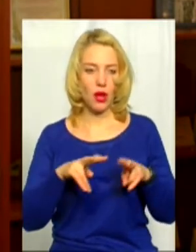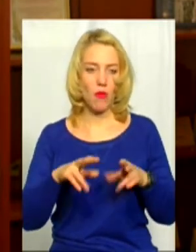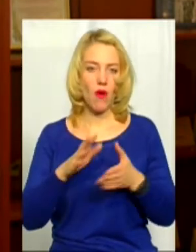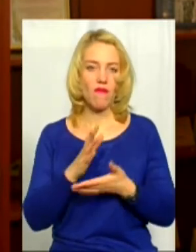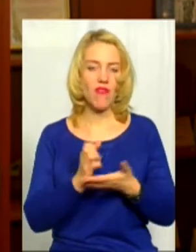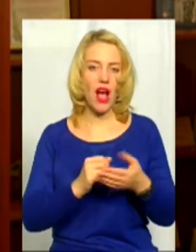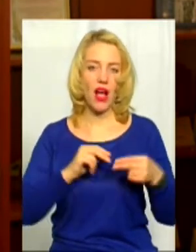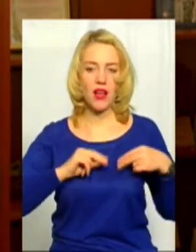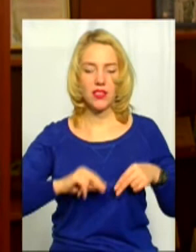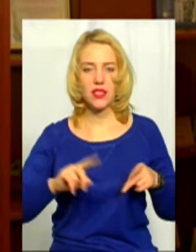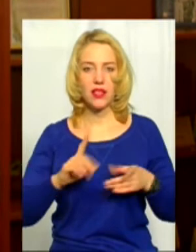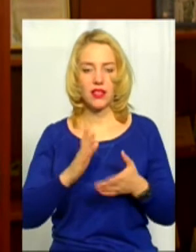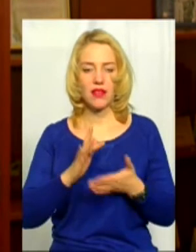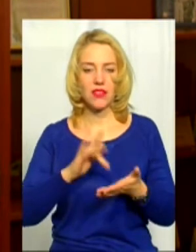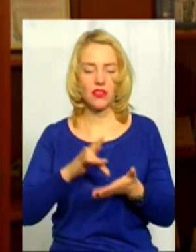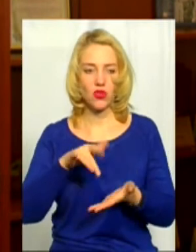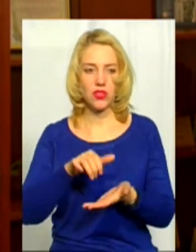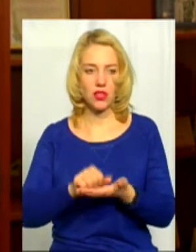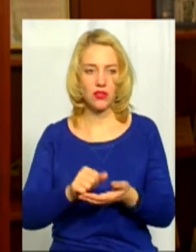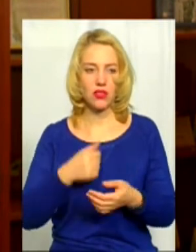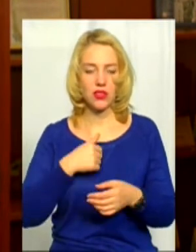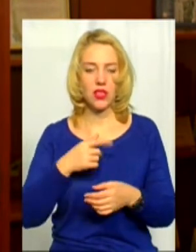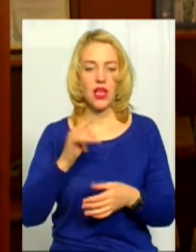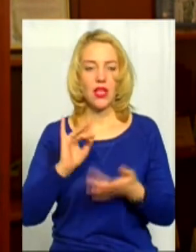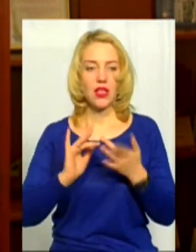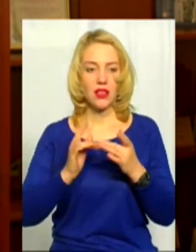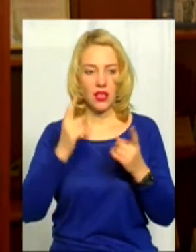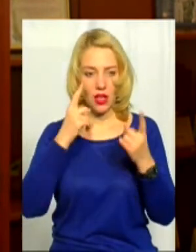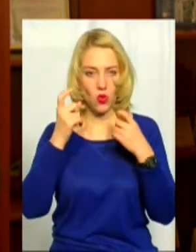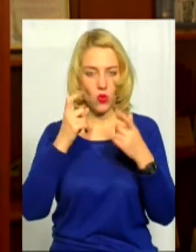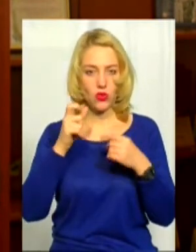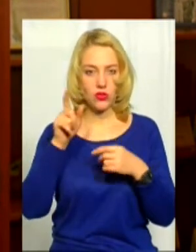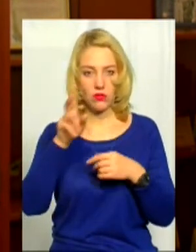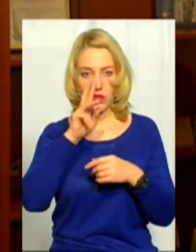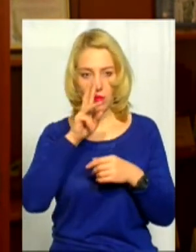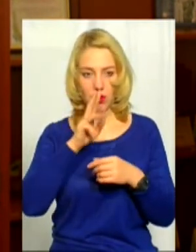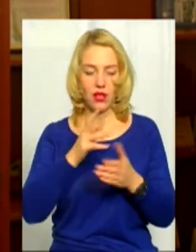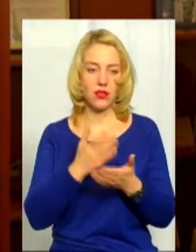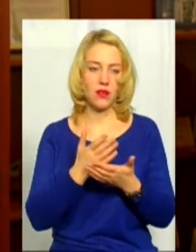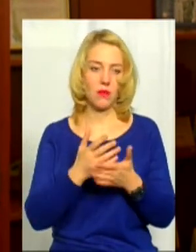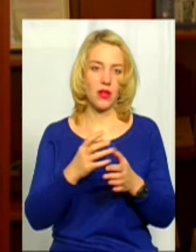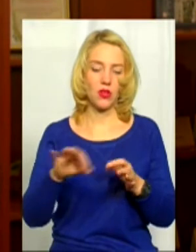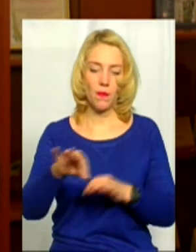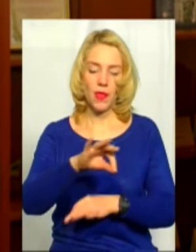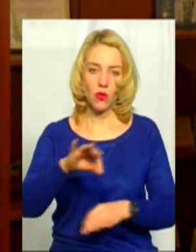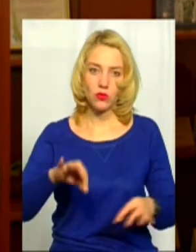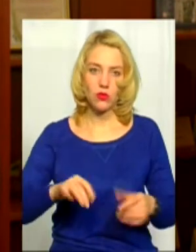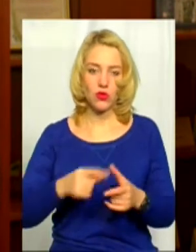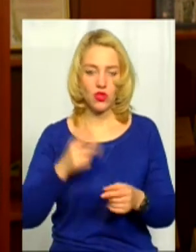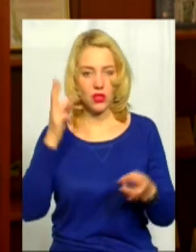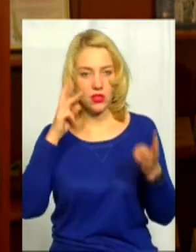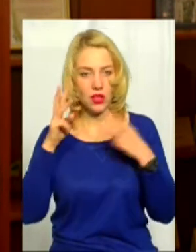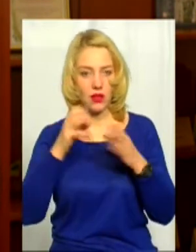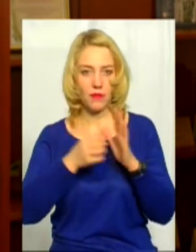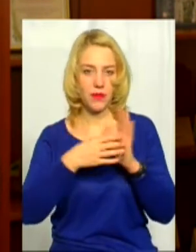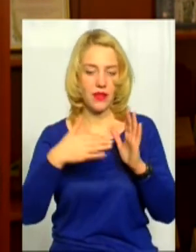десь півроку інтернет-оголошення. Ну і реально заробітні плати, там, якщо це швія, чи це конструктор, чи це дизайнер, 15-20